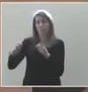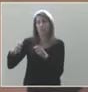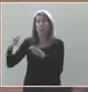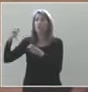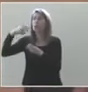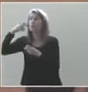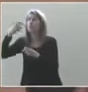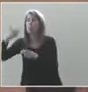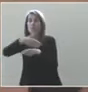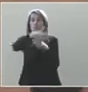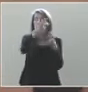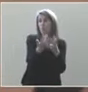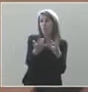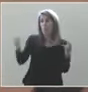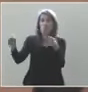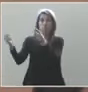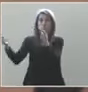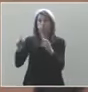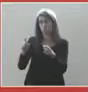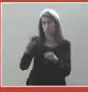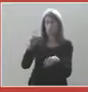la métropole.